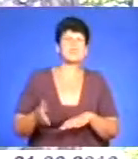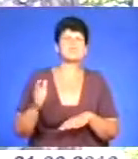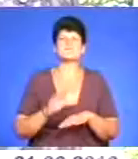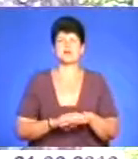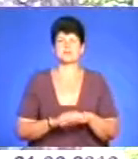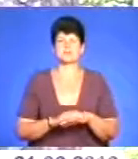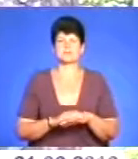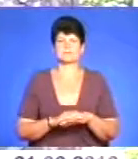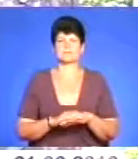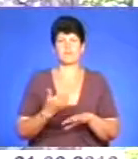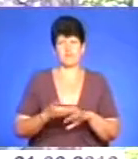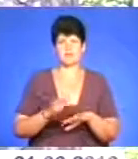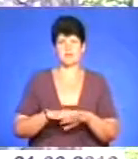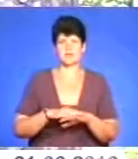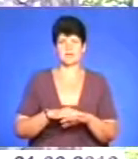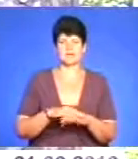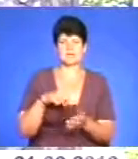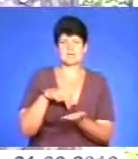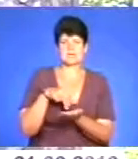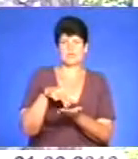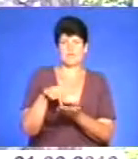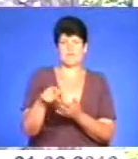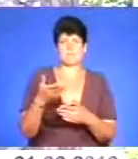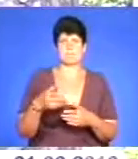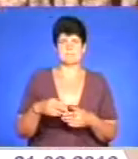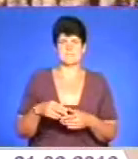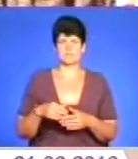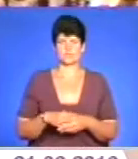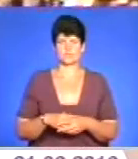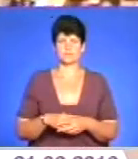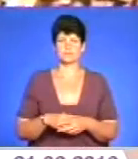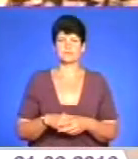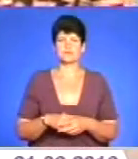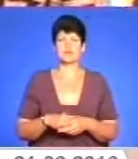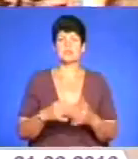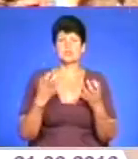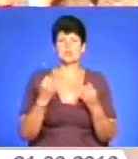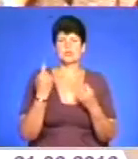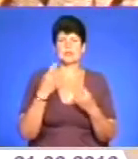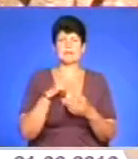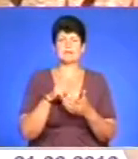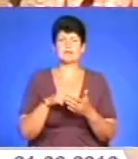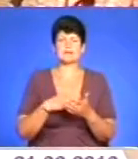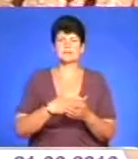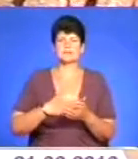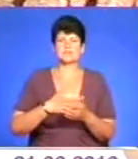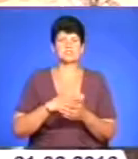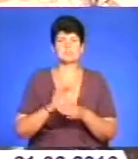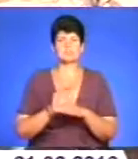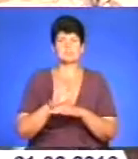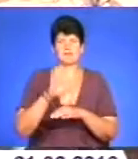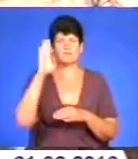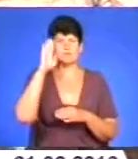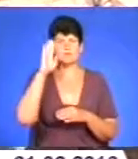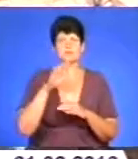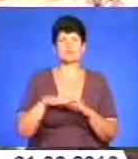Найважче? Ну, строєва. Угу. Строєва підготовка була найважча. Ще одне питання, яке хвилює, чи не відправлять хлопців в